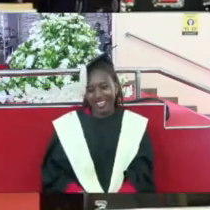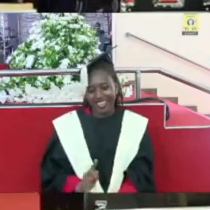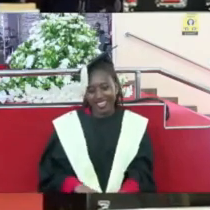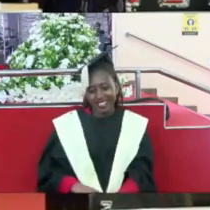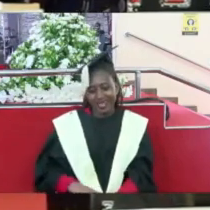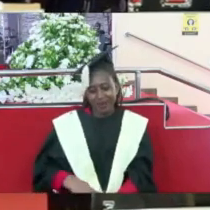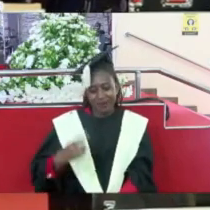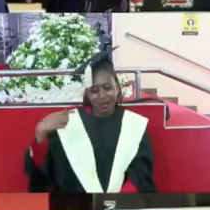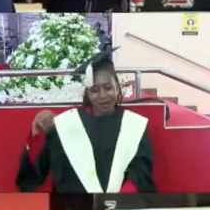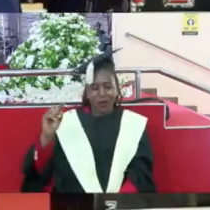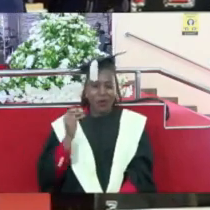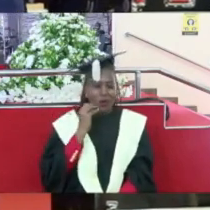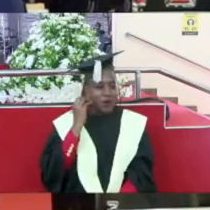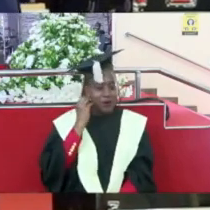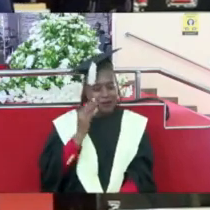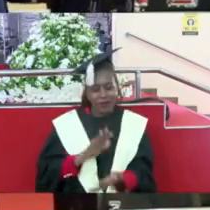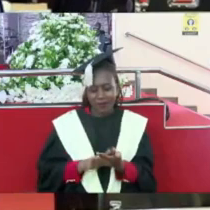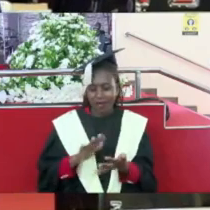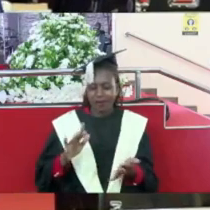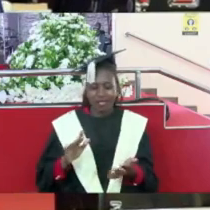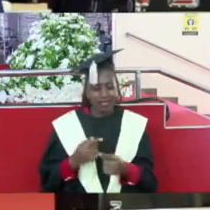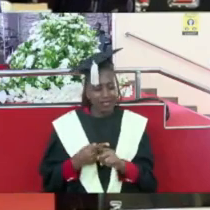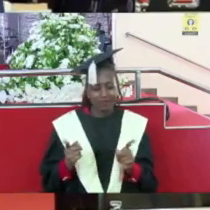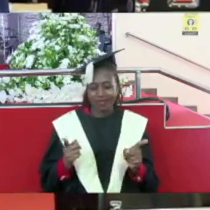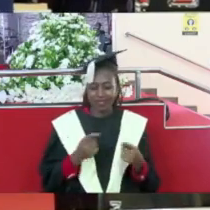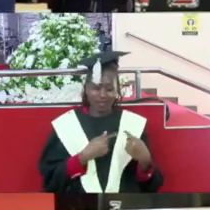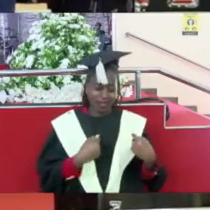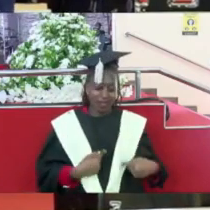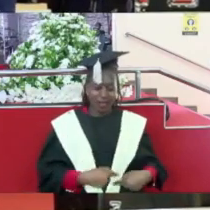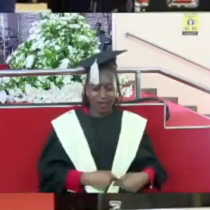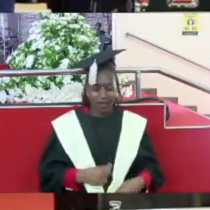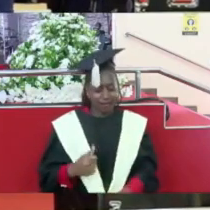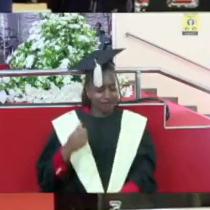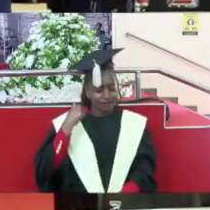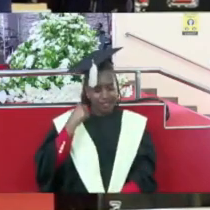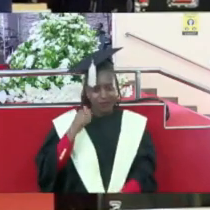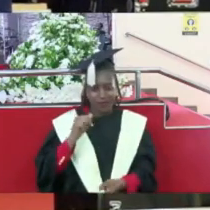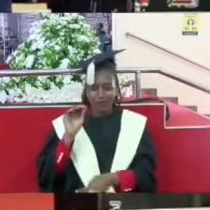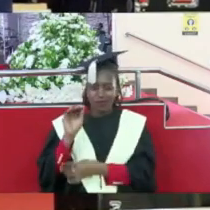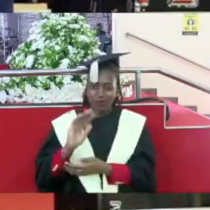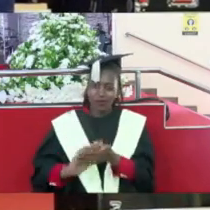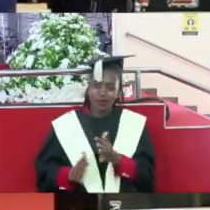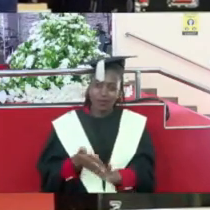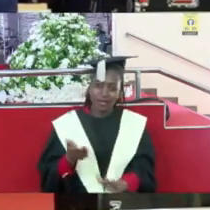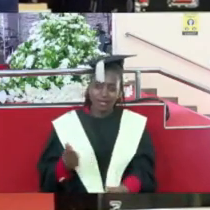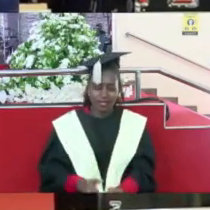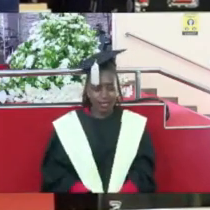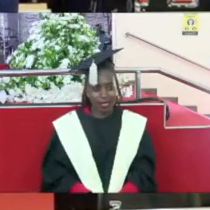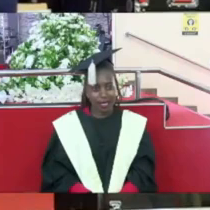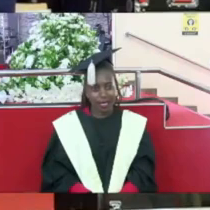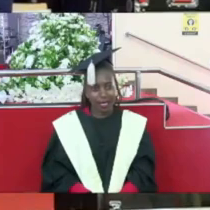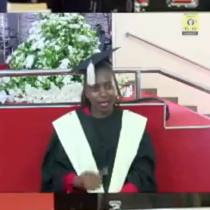he goes praising. Lakini moyo amekataa kutubu. But inside he has refused to repent. Mimi na